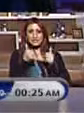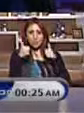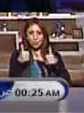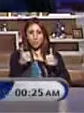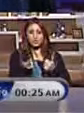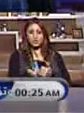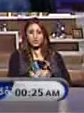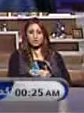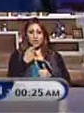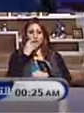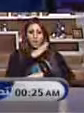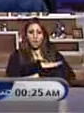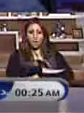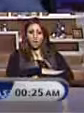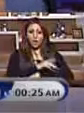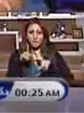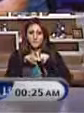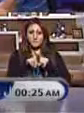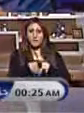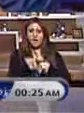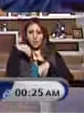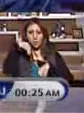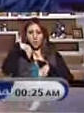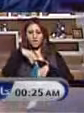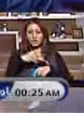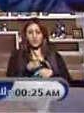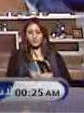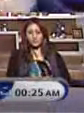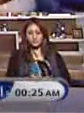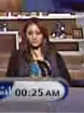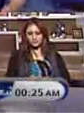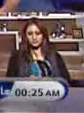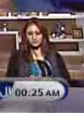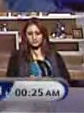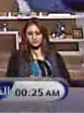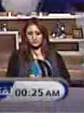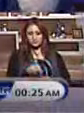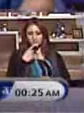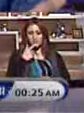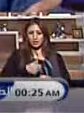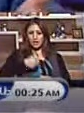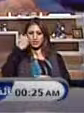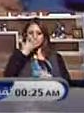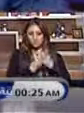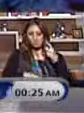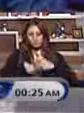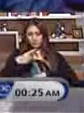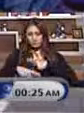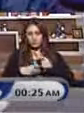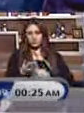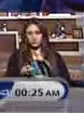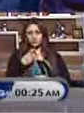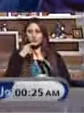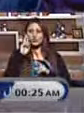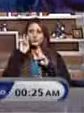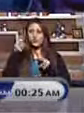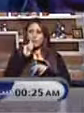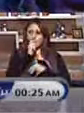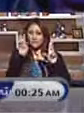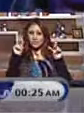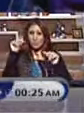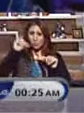من المد الاخلاقي والمد العلمي ما نتشوق نحن ان ندخل ابنائنا واحفادنا اليه انت تعيب على المستشف وهكذا